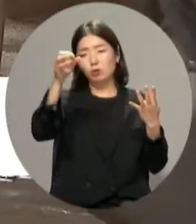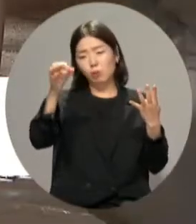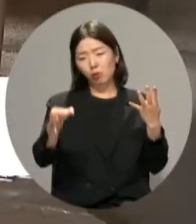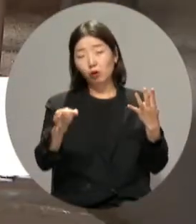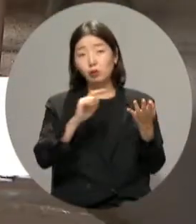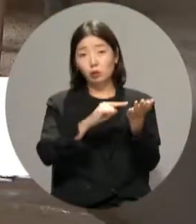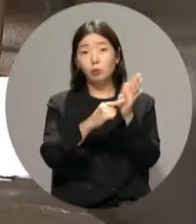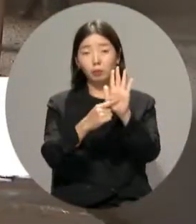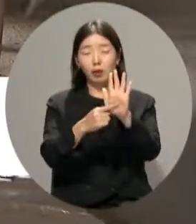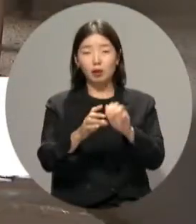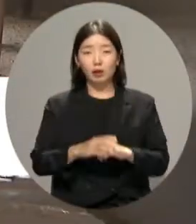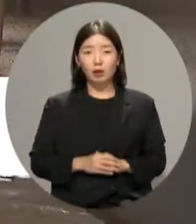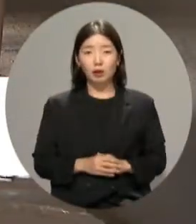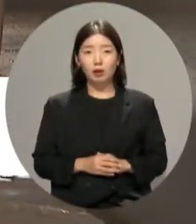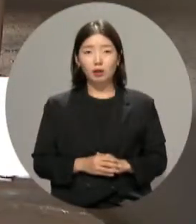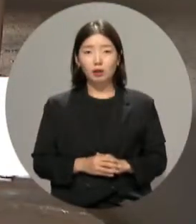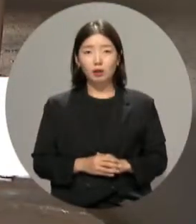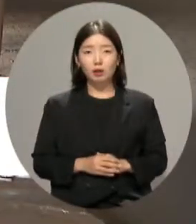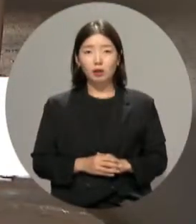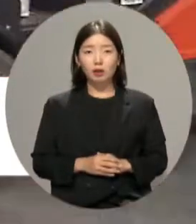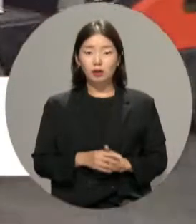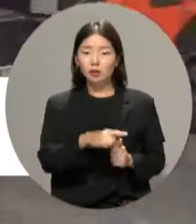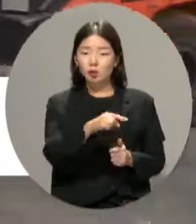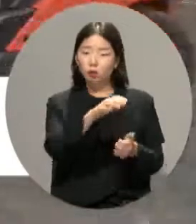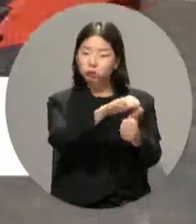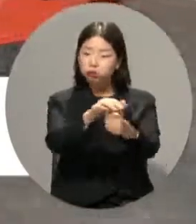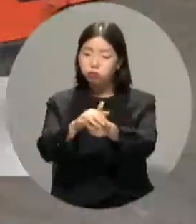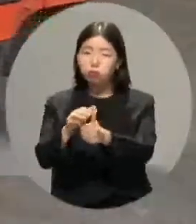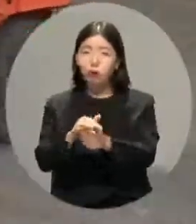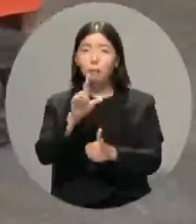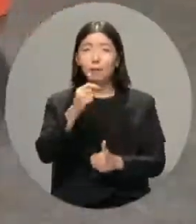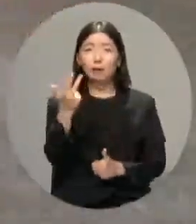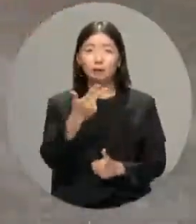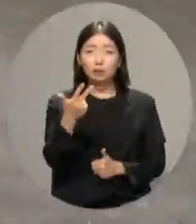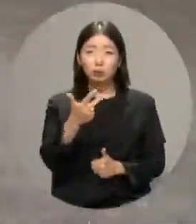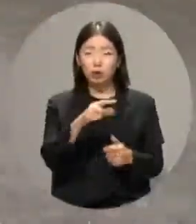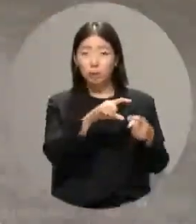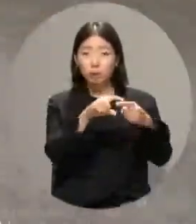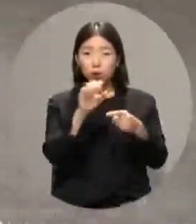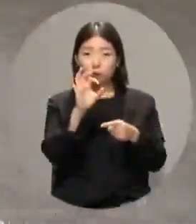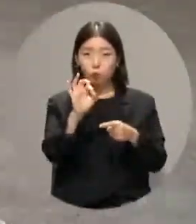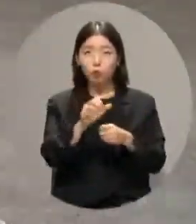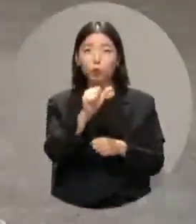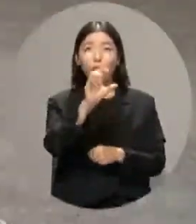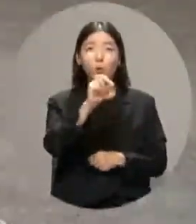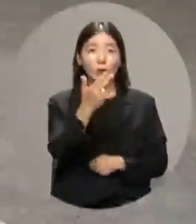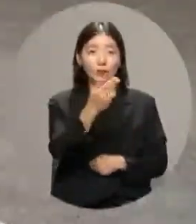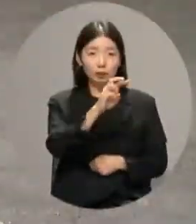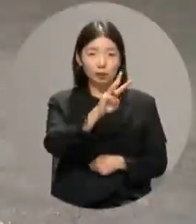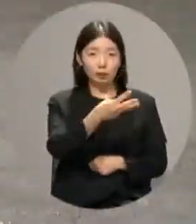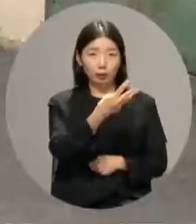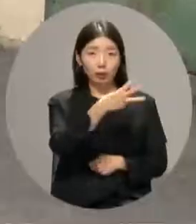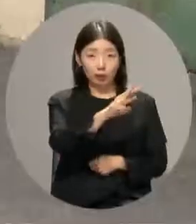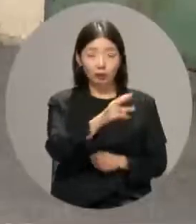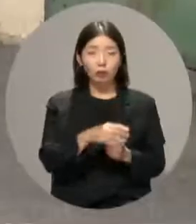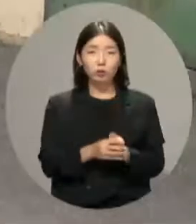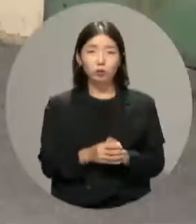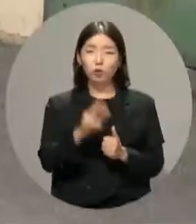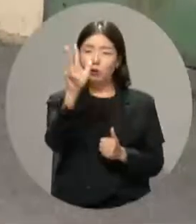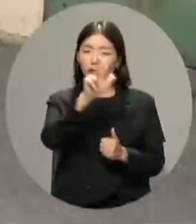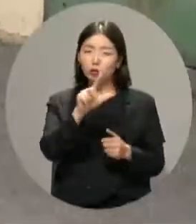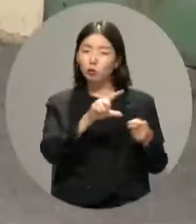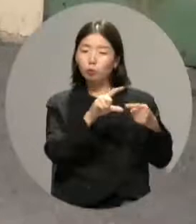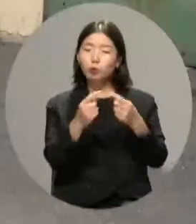밝혔습니다 전북지역 은 배정 물량 만 7천 톤의 평균 낙찰가는 5만 최 1303 원으로 전국